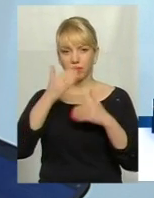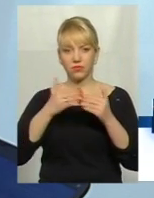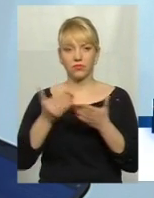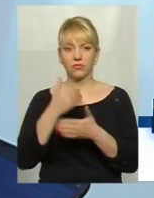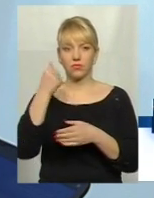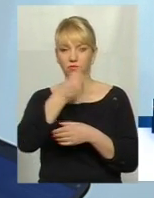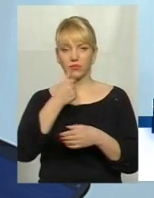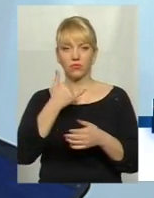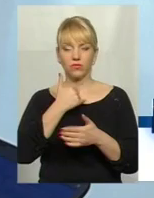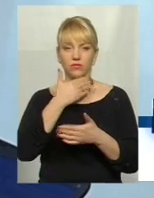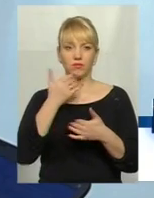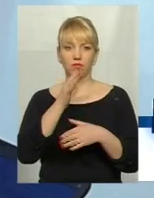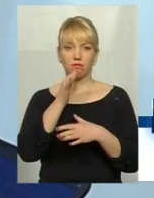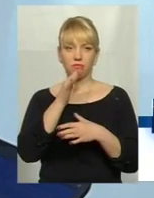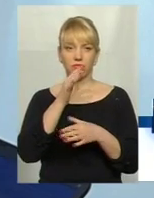в нас немає часу